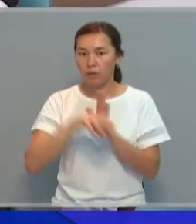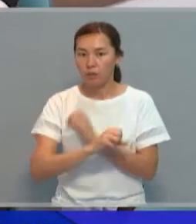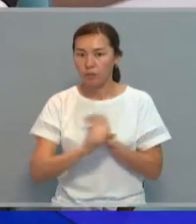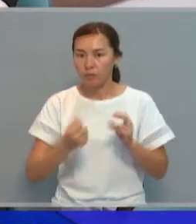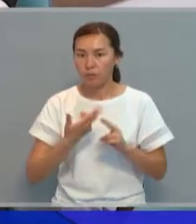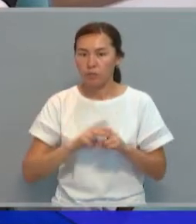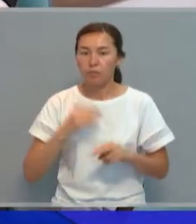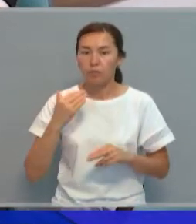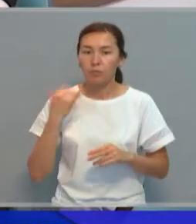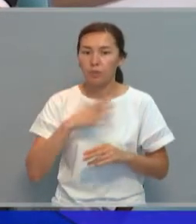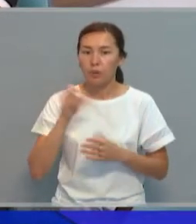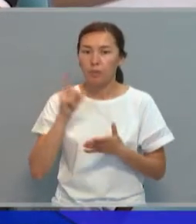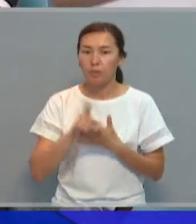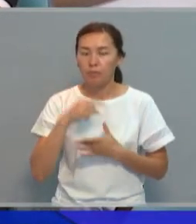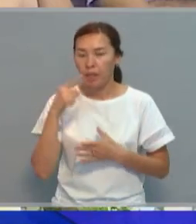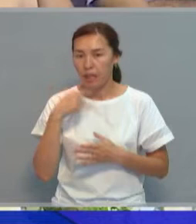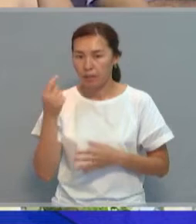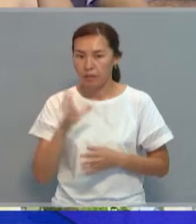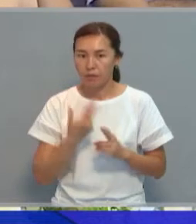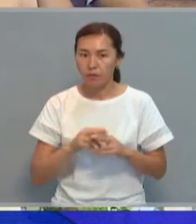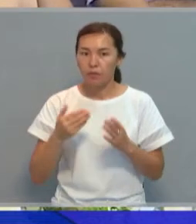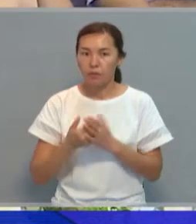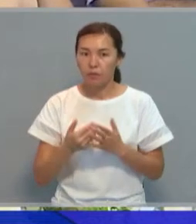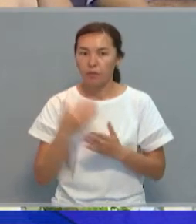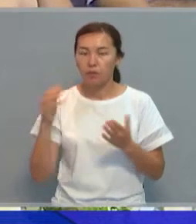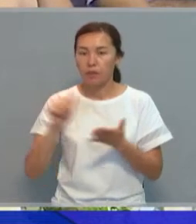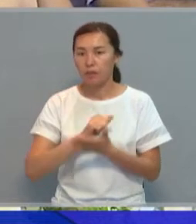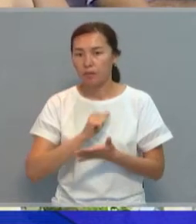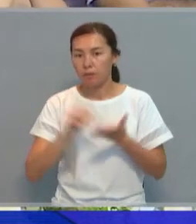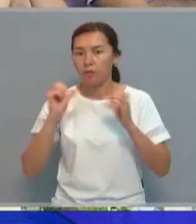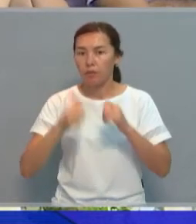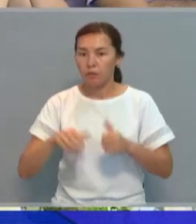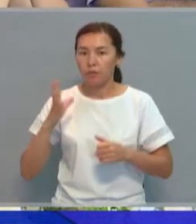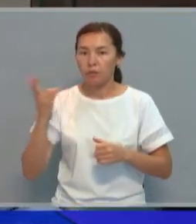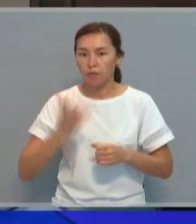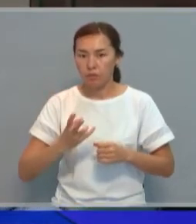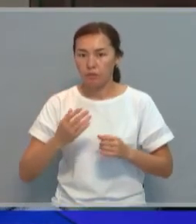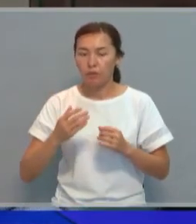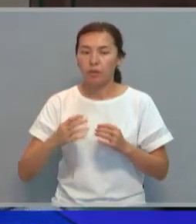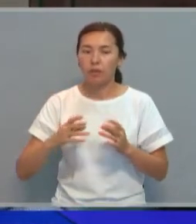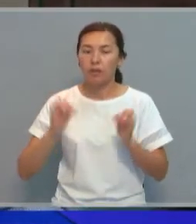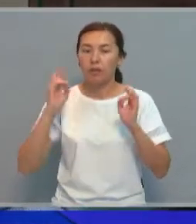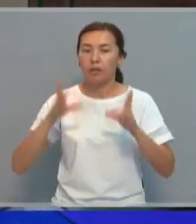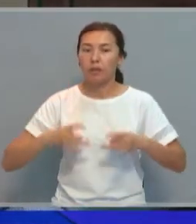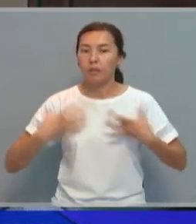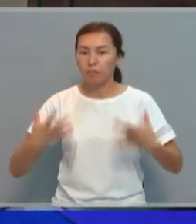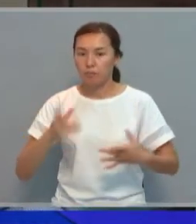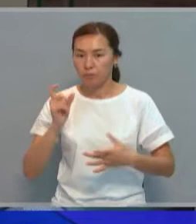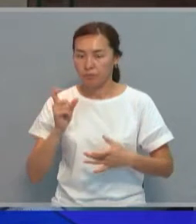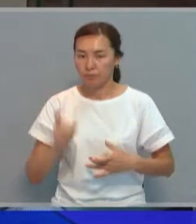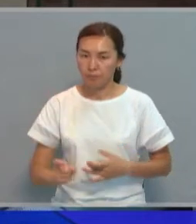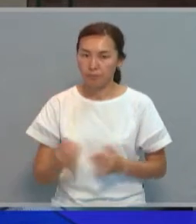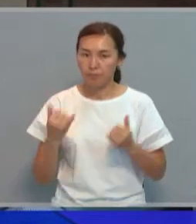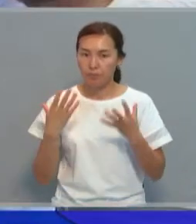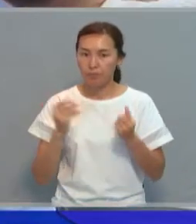жатпайды. Сондықтан да көп мінберден айтылып келе жатқан мұндай ұсыныс енді құжат жүзінде іске асуы қажет. Күні кеше кәсіби мерекелерін тойлаған